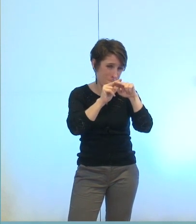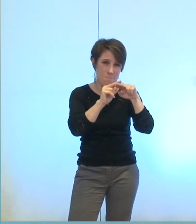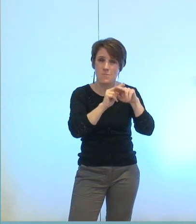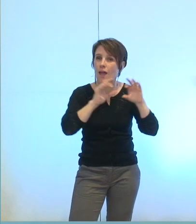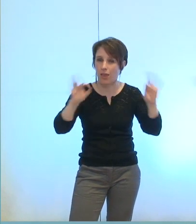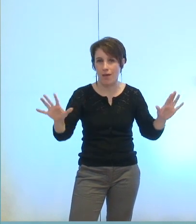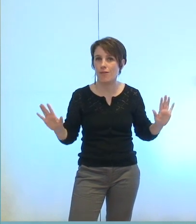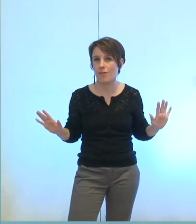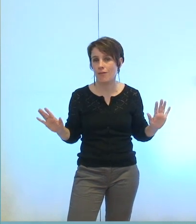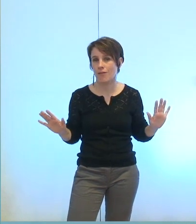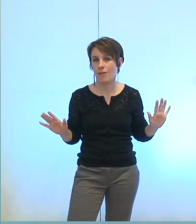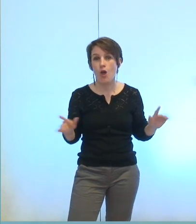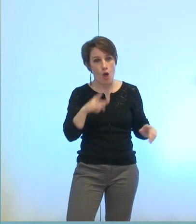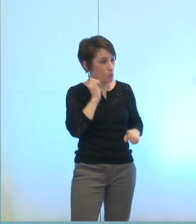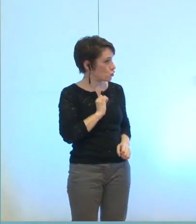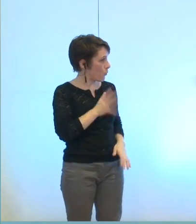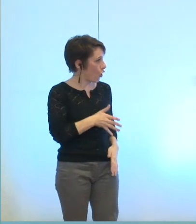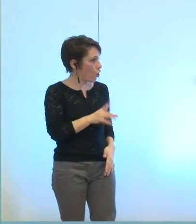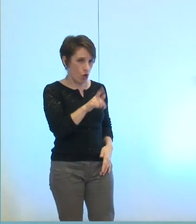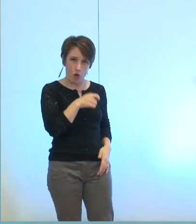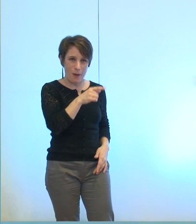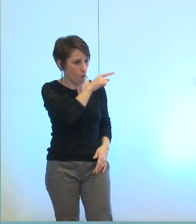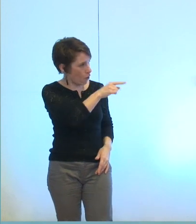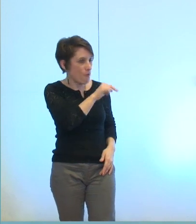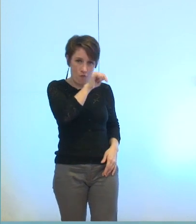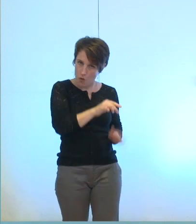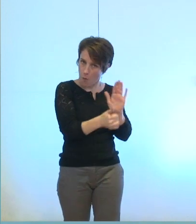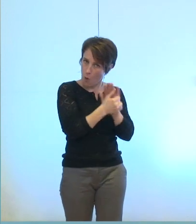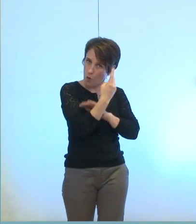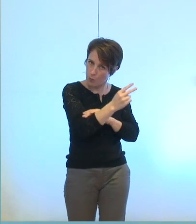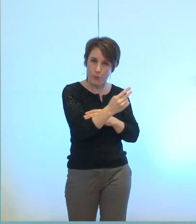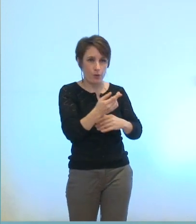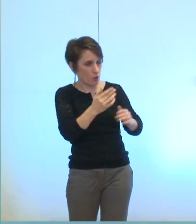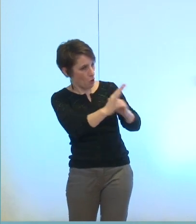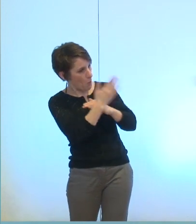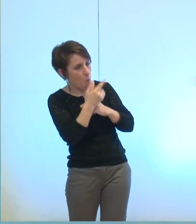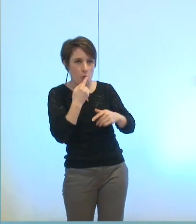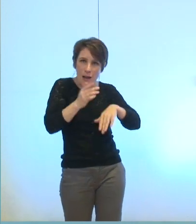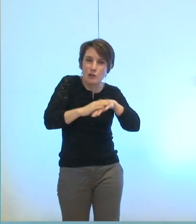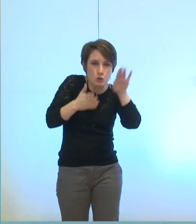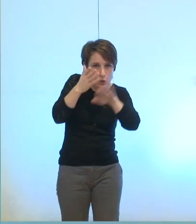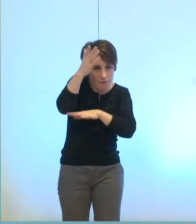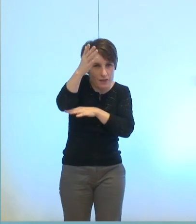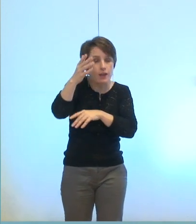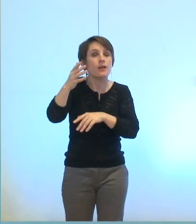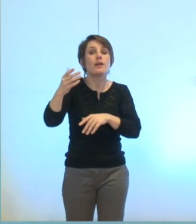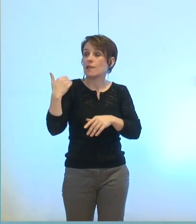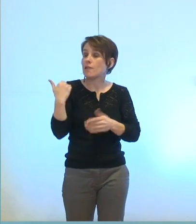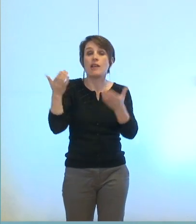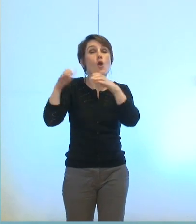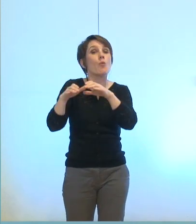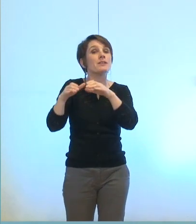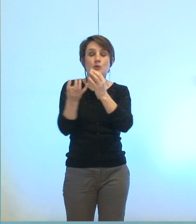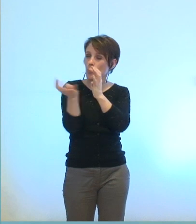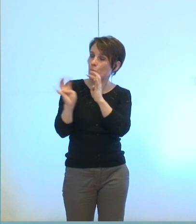et en commission des finances oui ça nous a été dit par le le directeur compétent le directeur général